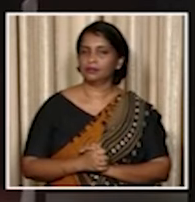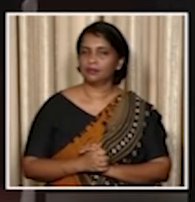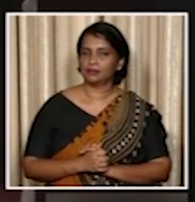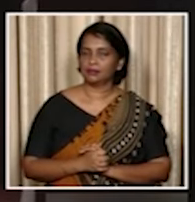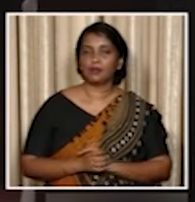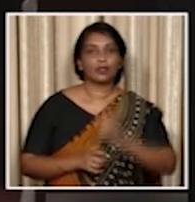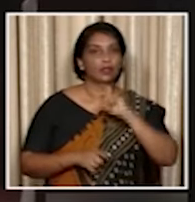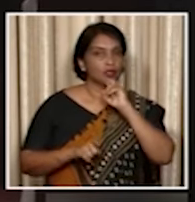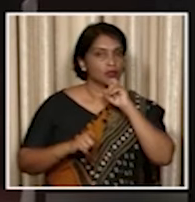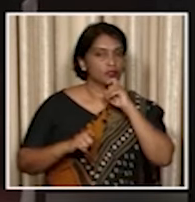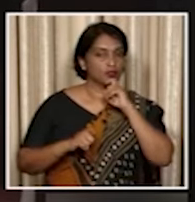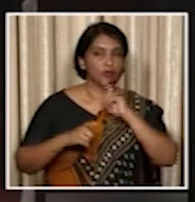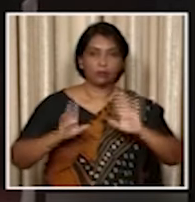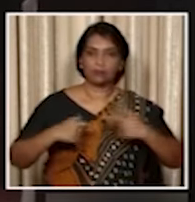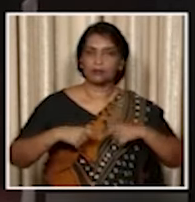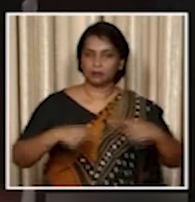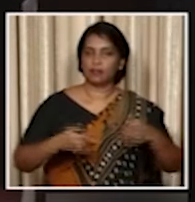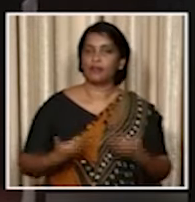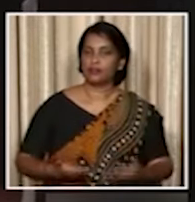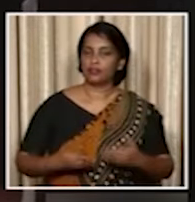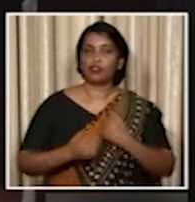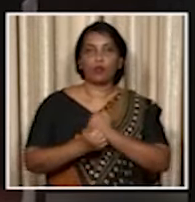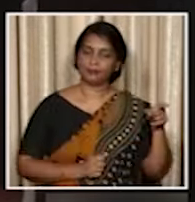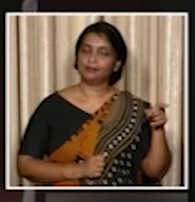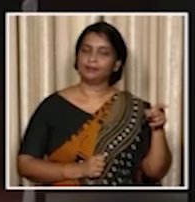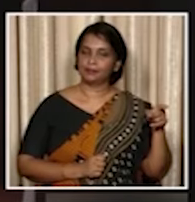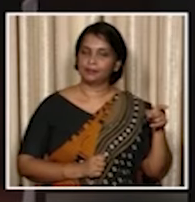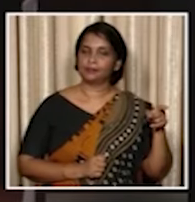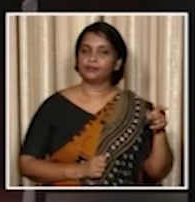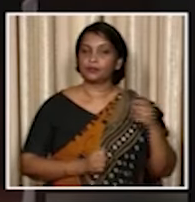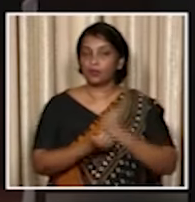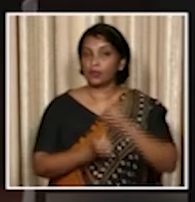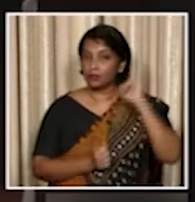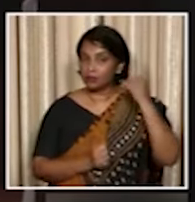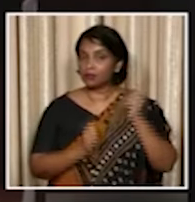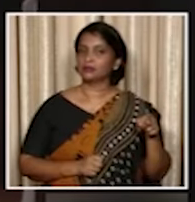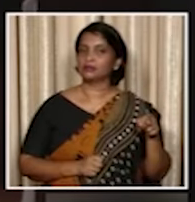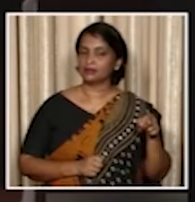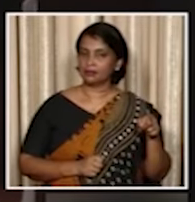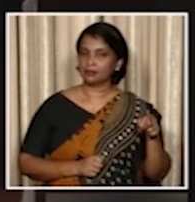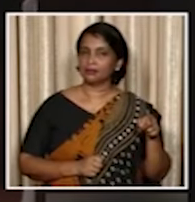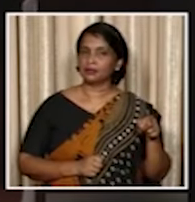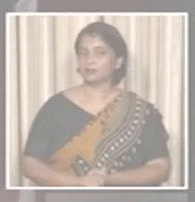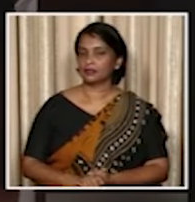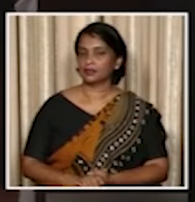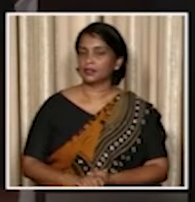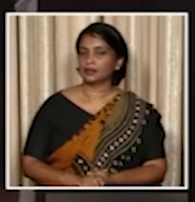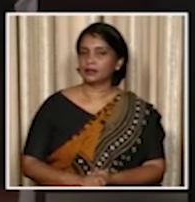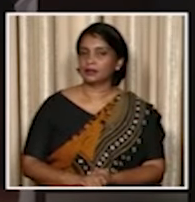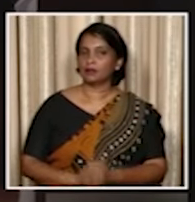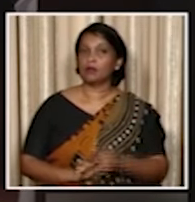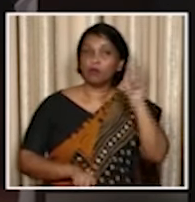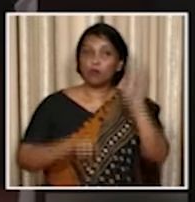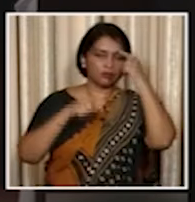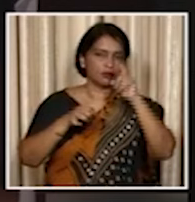නඩු විභාගයේ අවසන් වන තෙක් වර්තමාන පොලිස්පතිවරයාගේ පොලිස්පති හැටියට කටයුතු කිරීමේ වගකීම අත්හිටුවන්. පුද්ගලයෝ